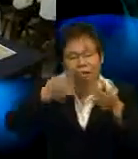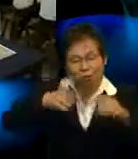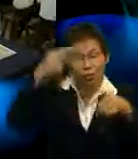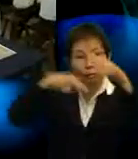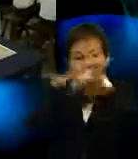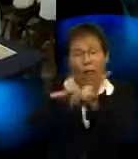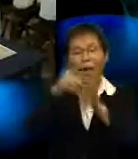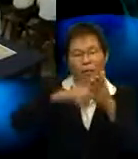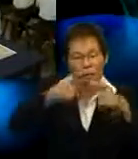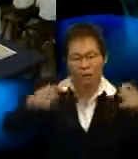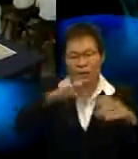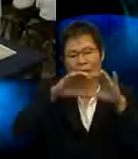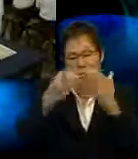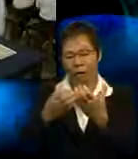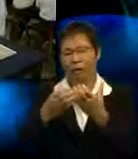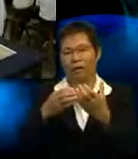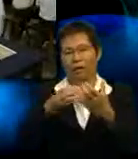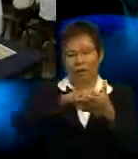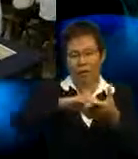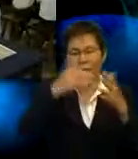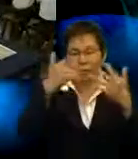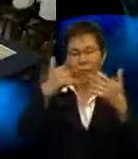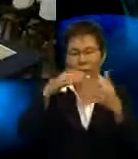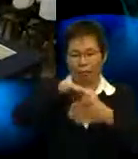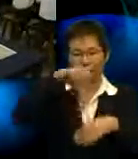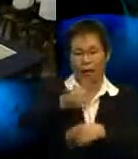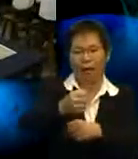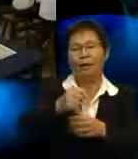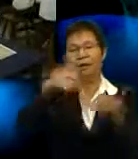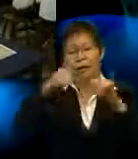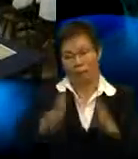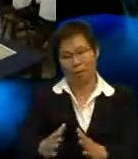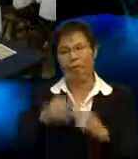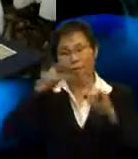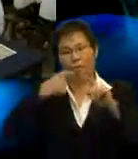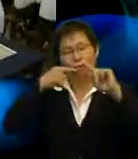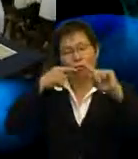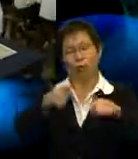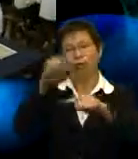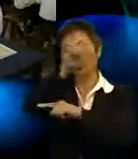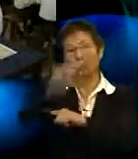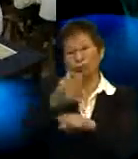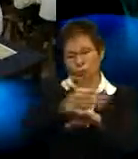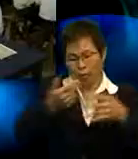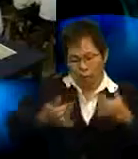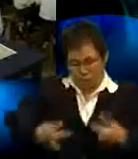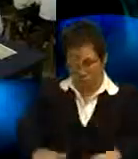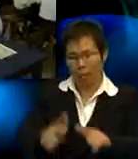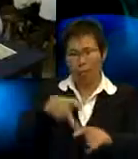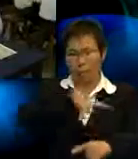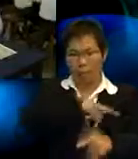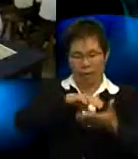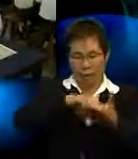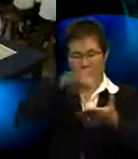yang dipegang oleh pemain lain. Mereka perlu menjawab soalan itu sebelum dibenarkan memiliki kad